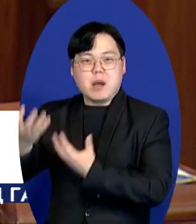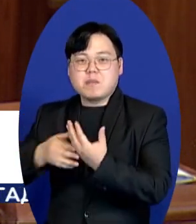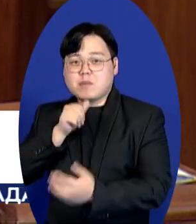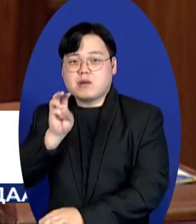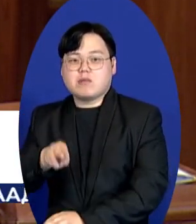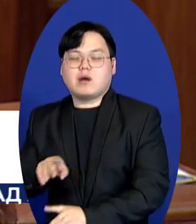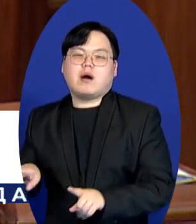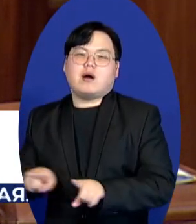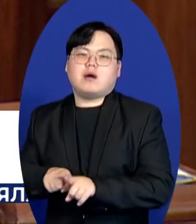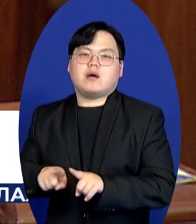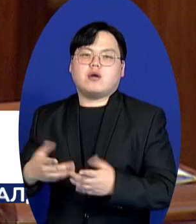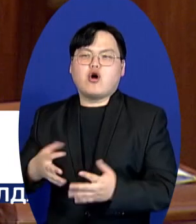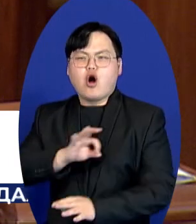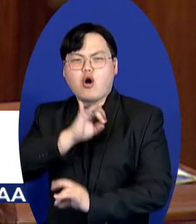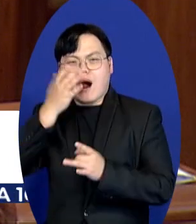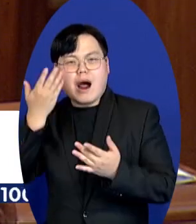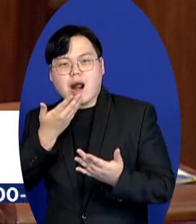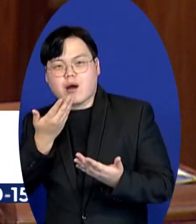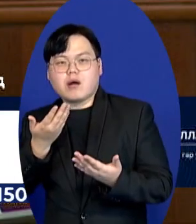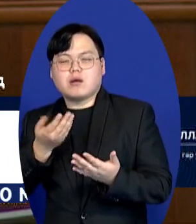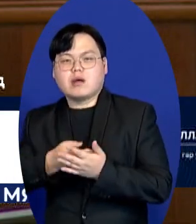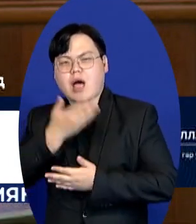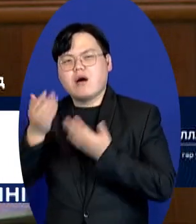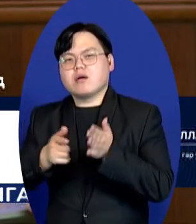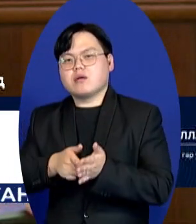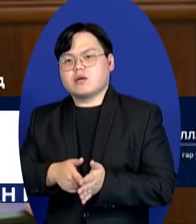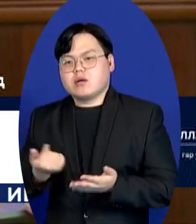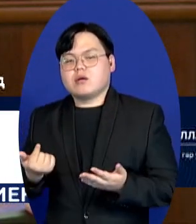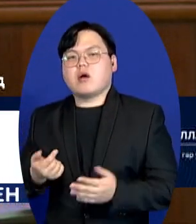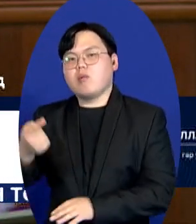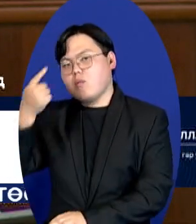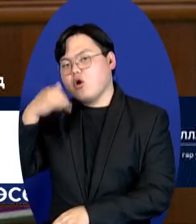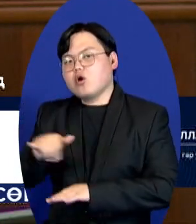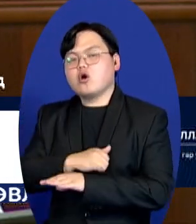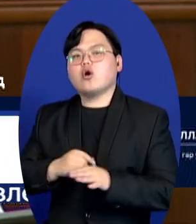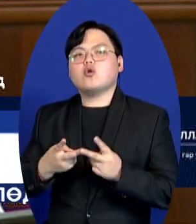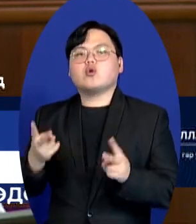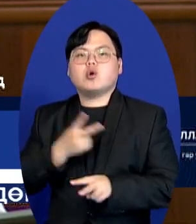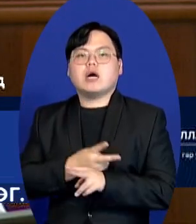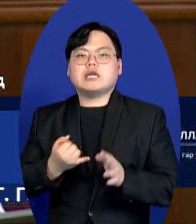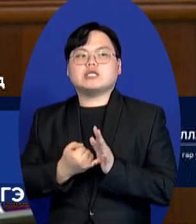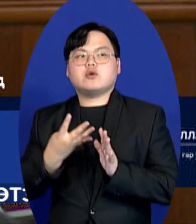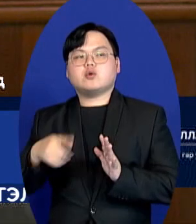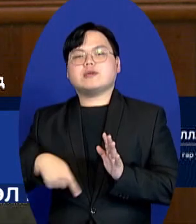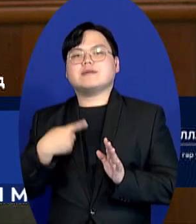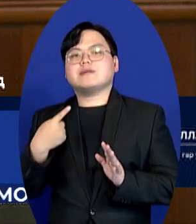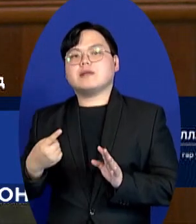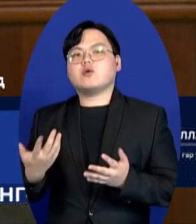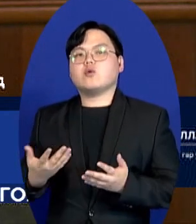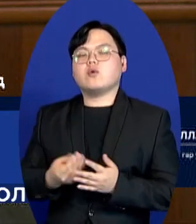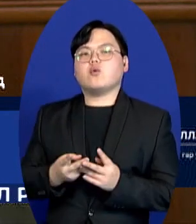хийлдэ. Бас үнэхээр өөр гарц олдохгүй бол хийх боломж байна шүү дээ. Тэр Монгол улсын одоо үндсэн хуулийн 64-ийн 1 дээр бол үндсэн хуулийн